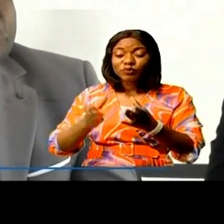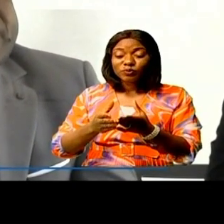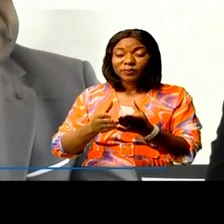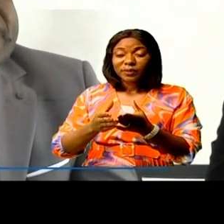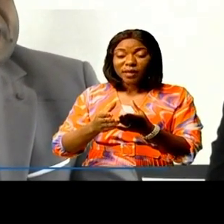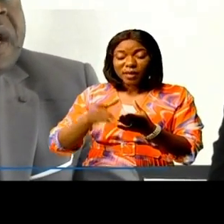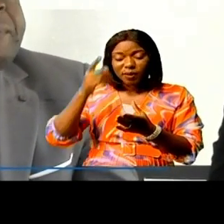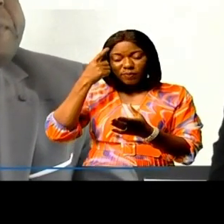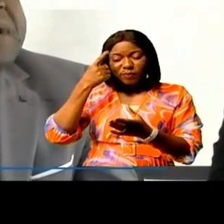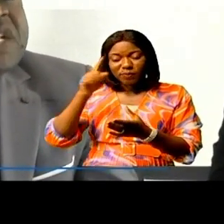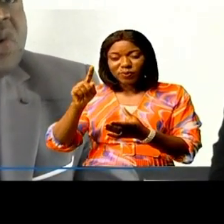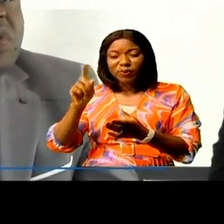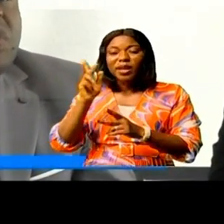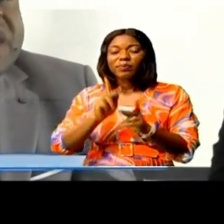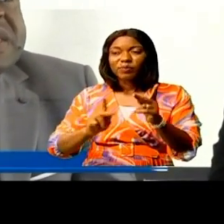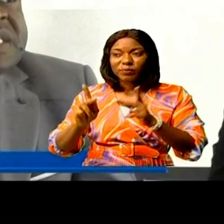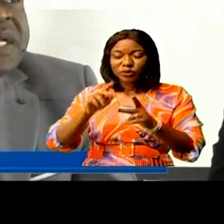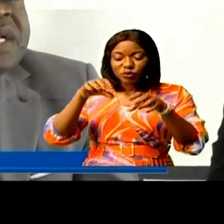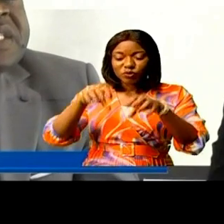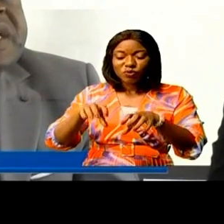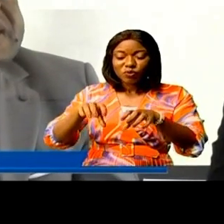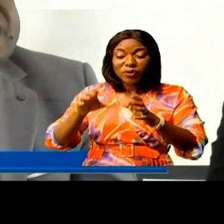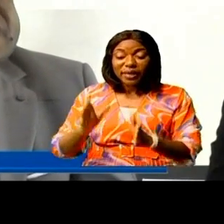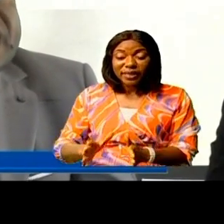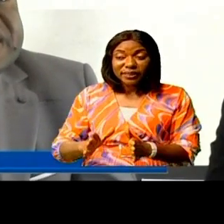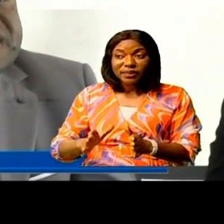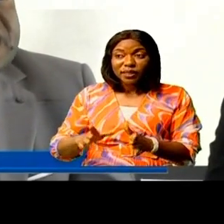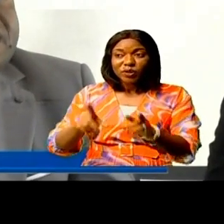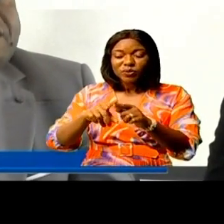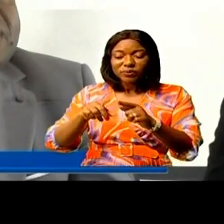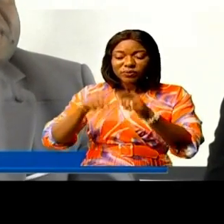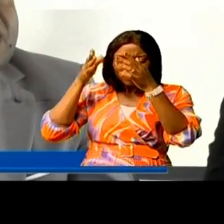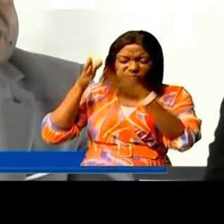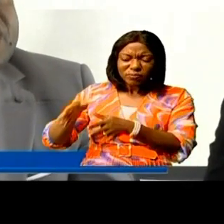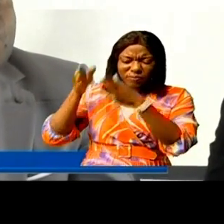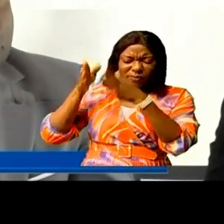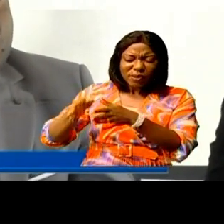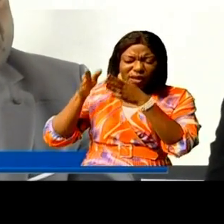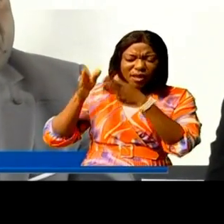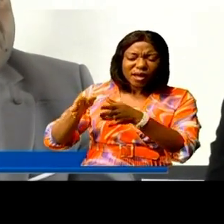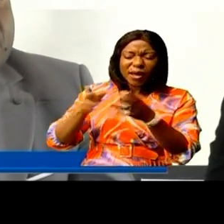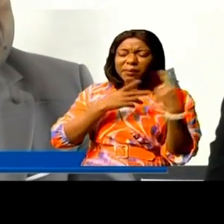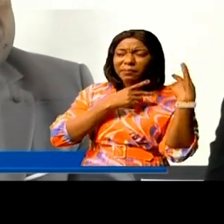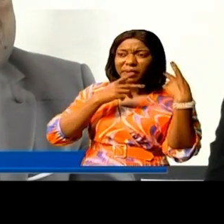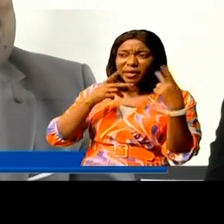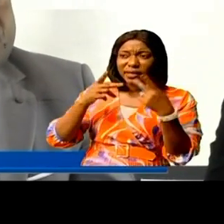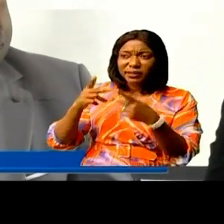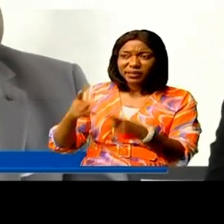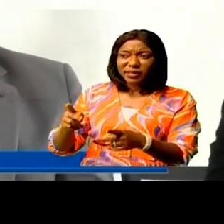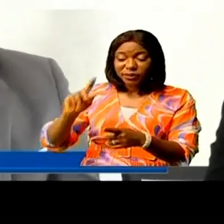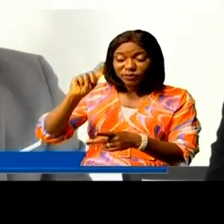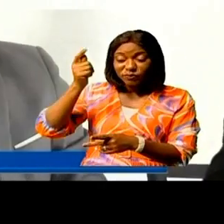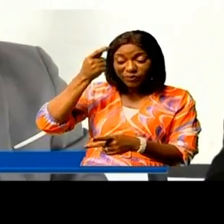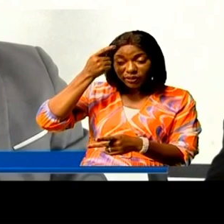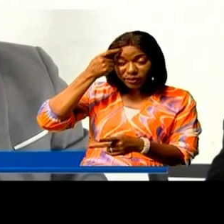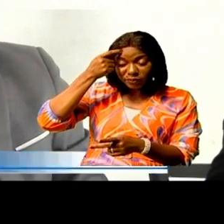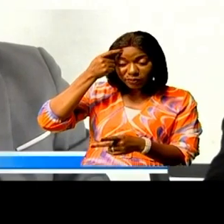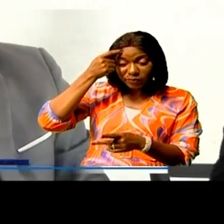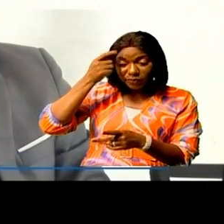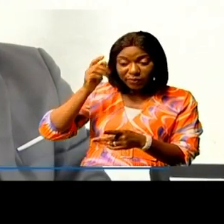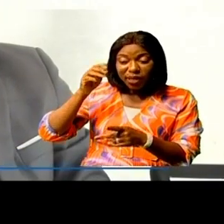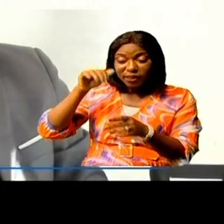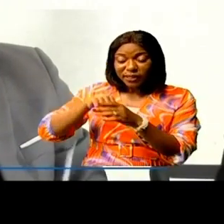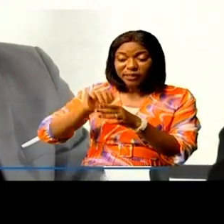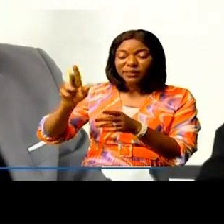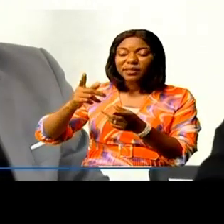pour lesquels la population congolaise s'est intéressée pendant le déroulement du gouvernement dans sa première